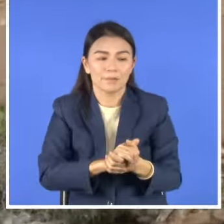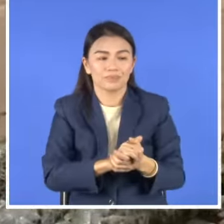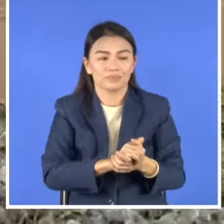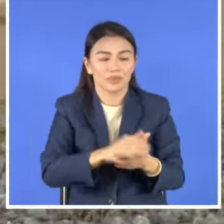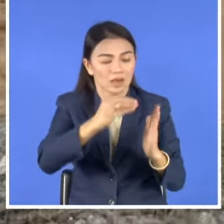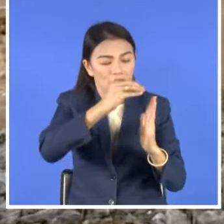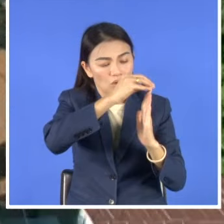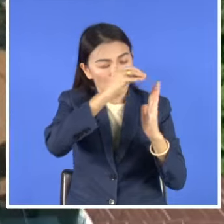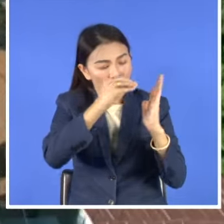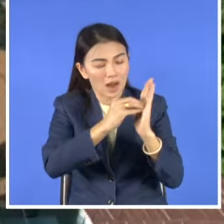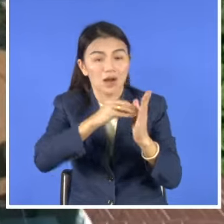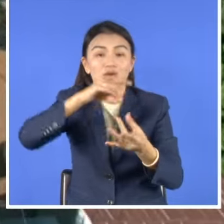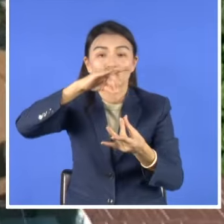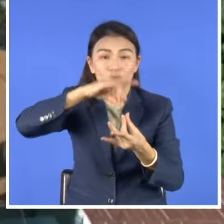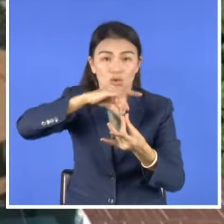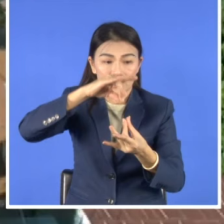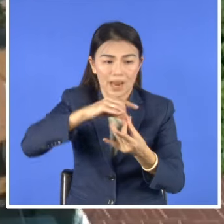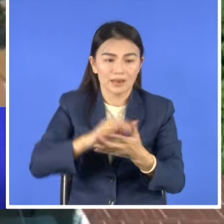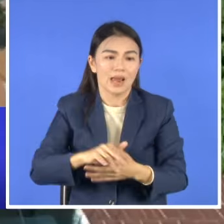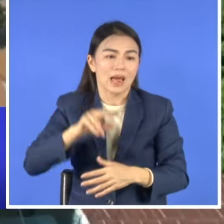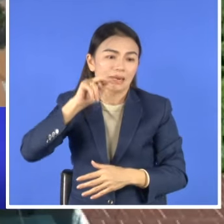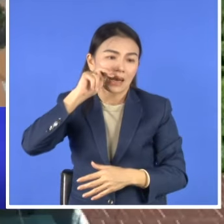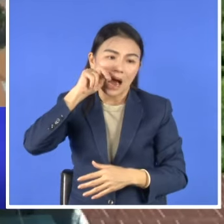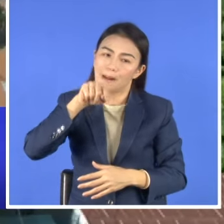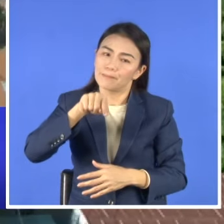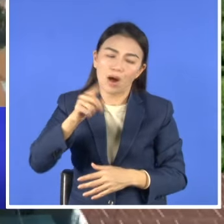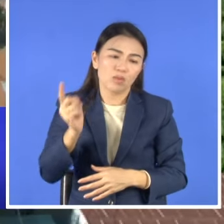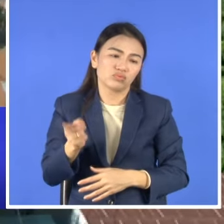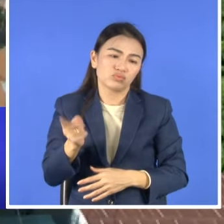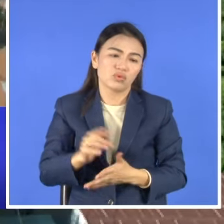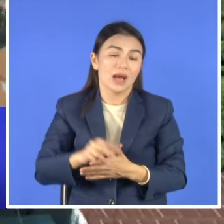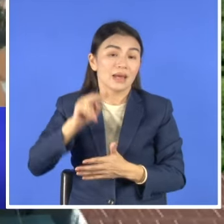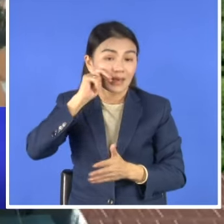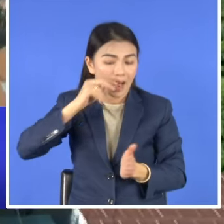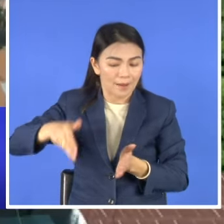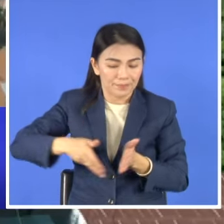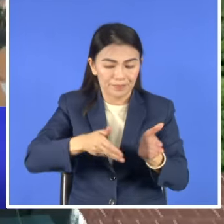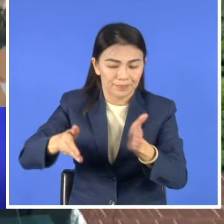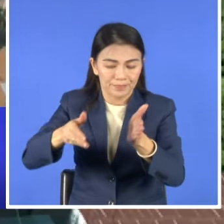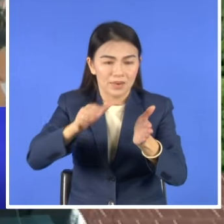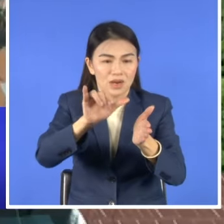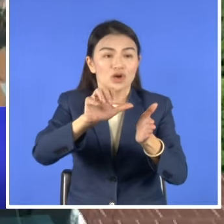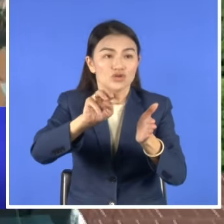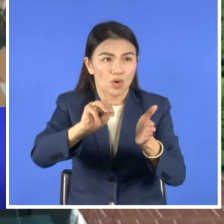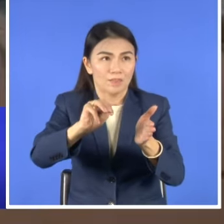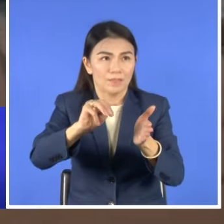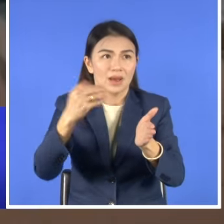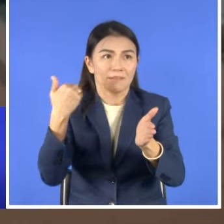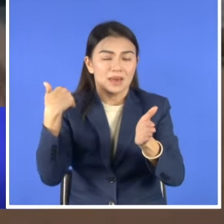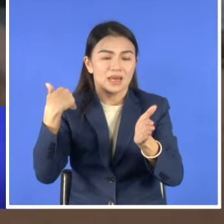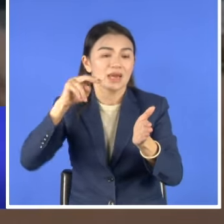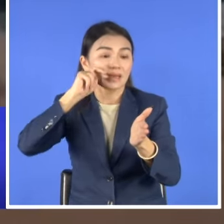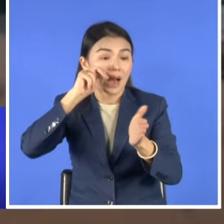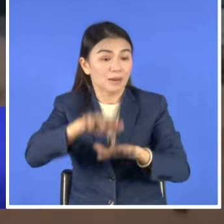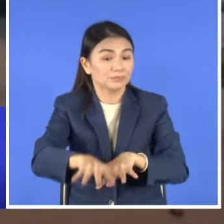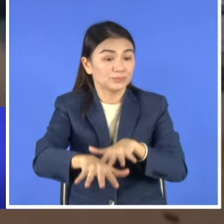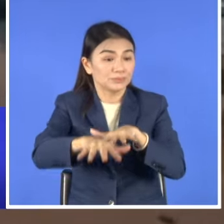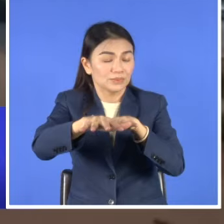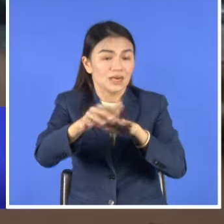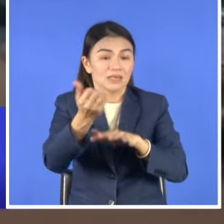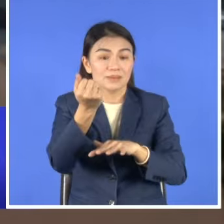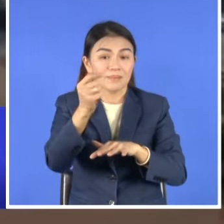ฮะนะครับสถานการณ์น้ำยังไม่คคลายนะเนื่องจากว่าแม่น้ำยมเี่ยังสูงอยู่นะครับสูงกว่าตลิ่งวัดได้ 11เมต